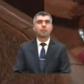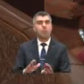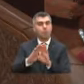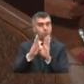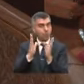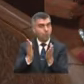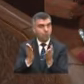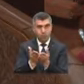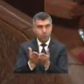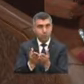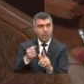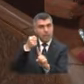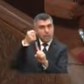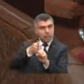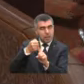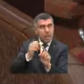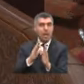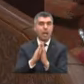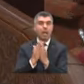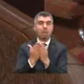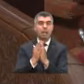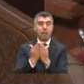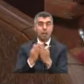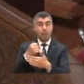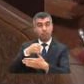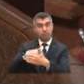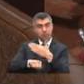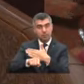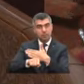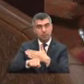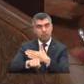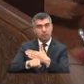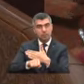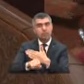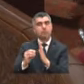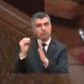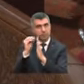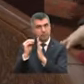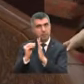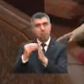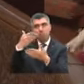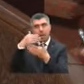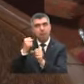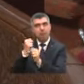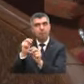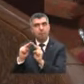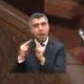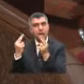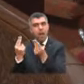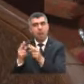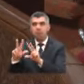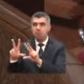المنظومة ديال الإصلاح ديال الحالة المدنية هي يعني كتشمل المغاربة المقيمين بالخارج كإخوانهم